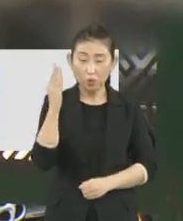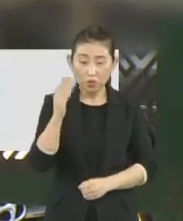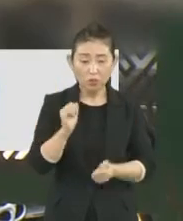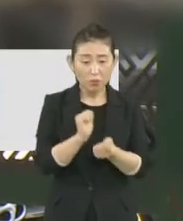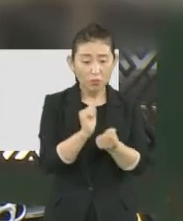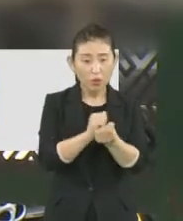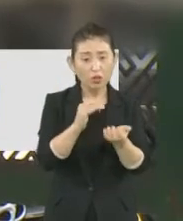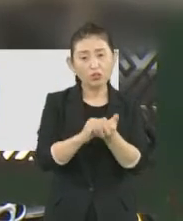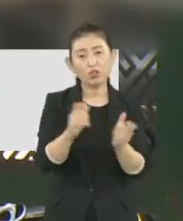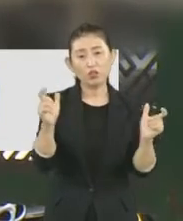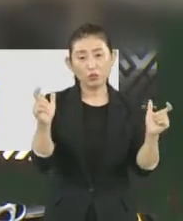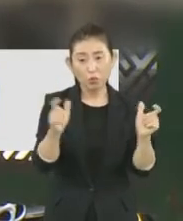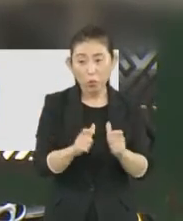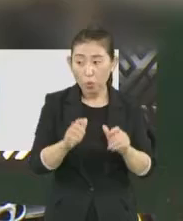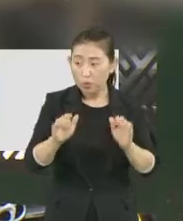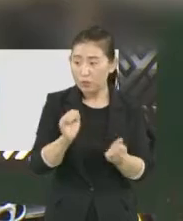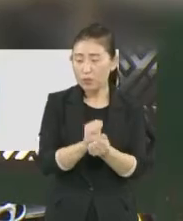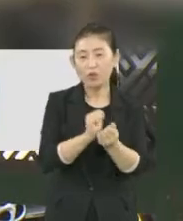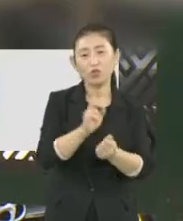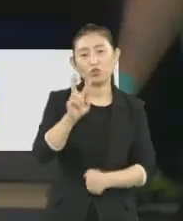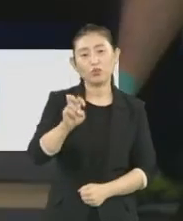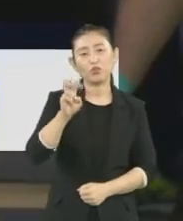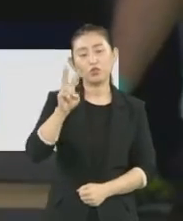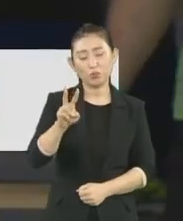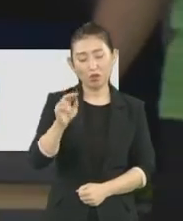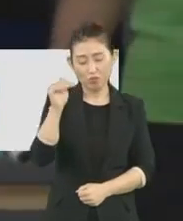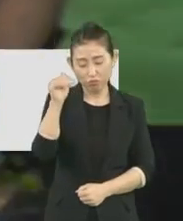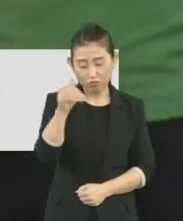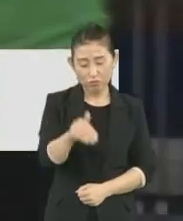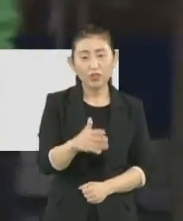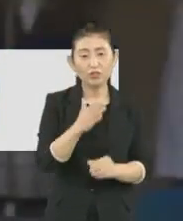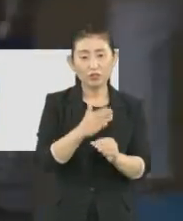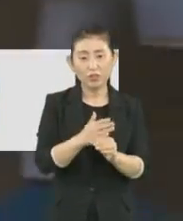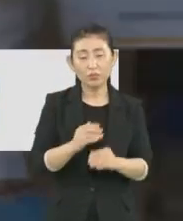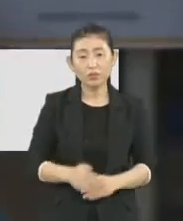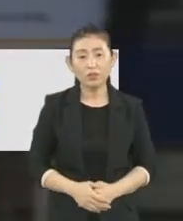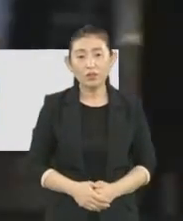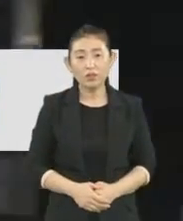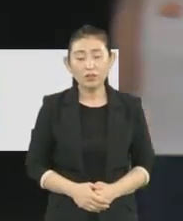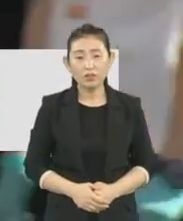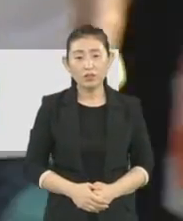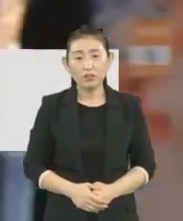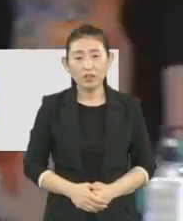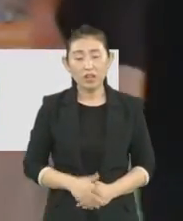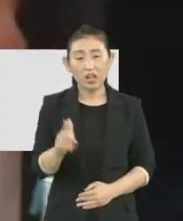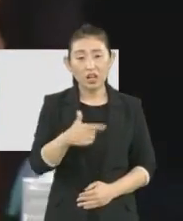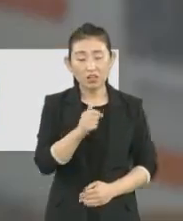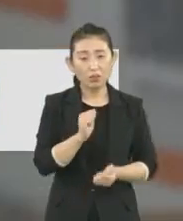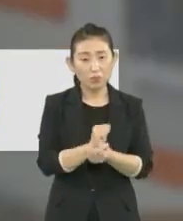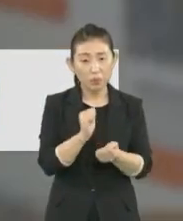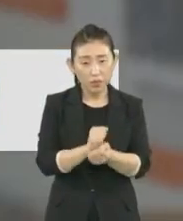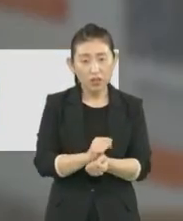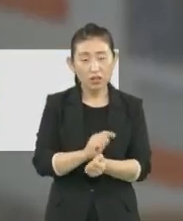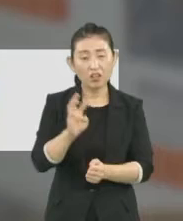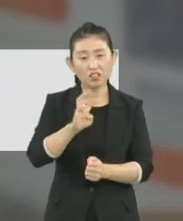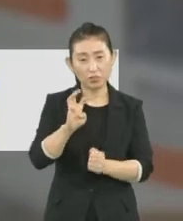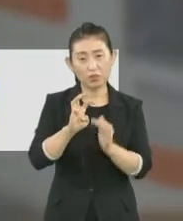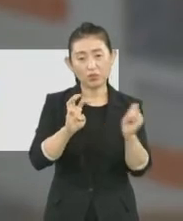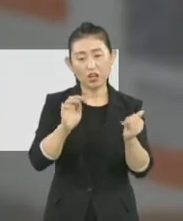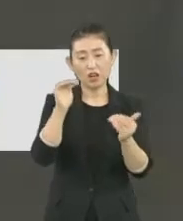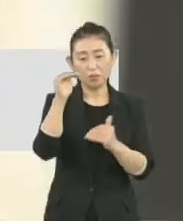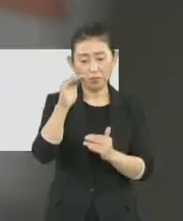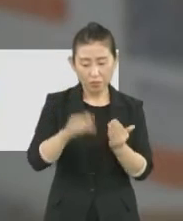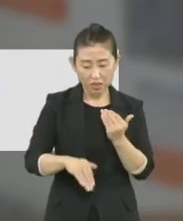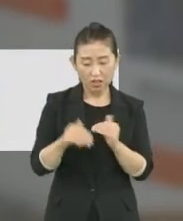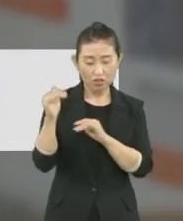오늘도 22명이 감염돼 완만한 감소세를 보이고 있습니다 대전 실은 하루 학생 자수가 30명 미만 으로